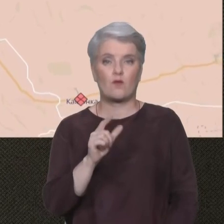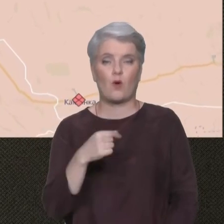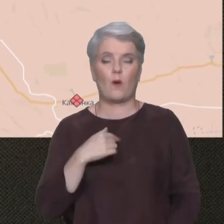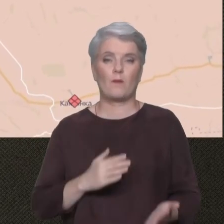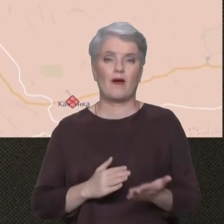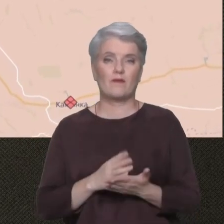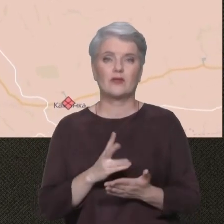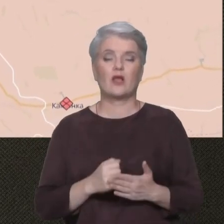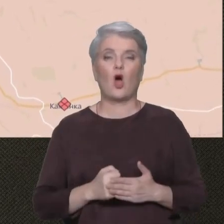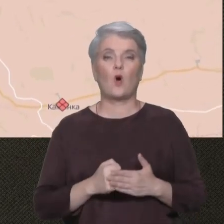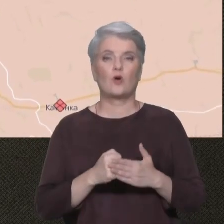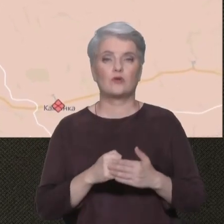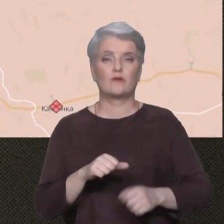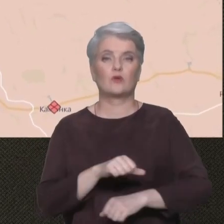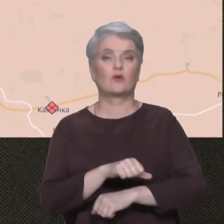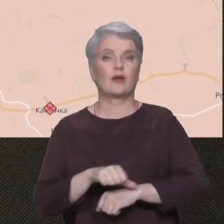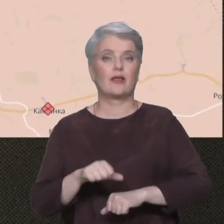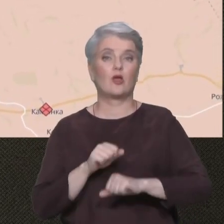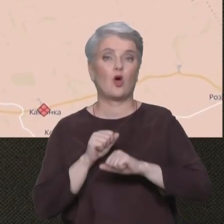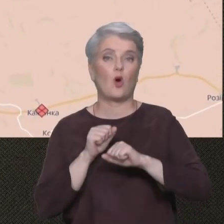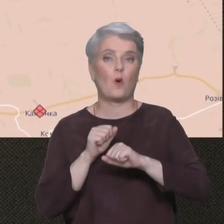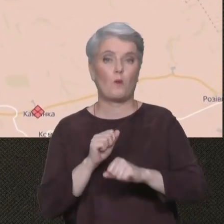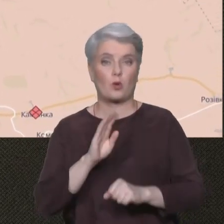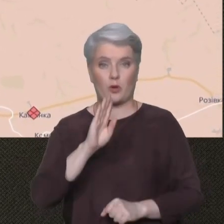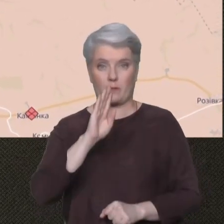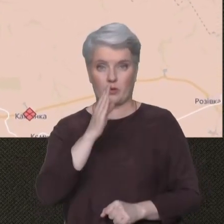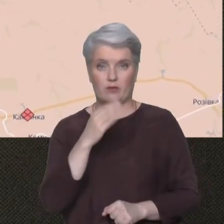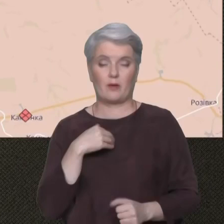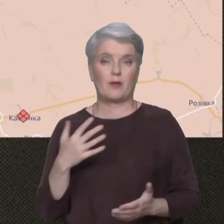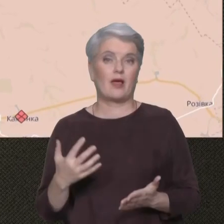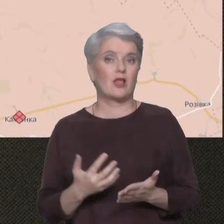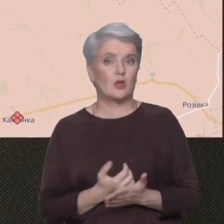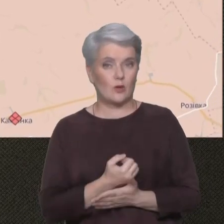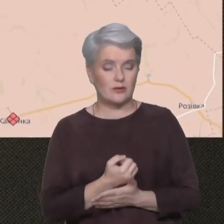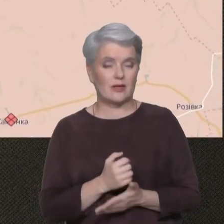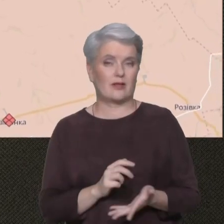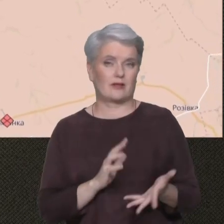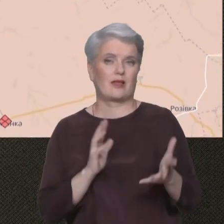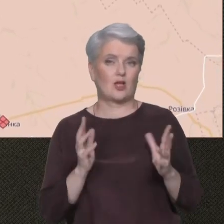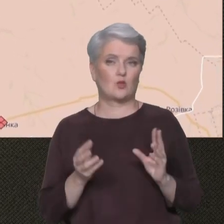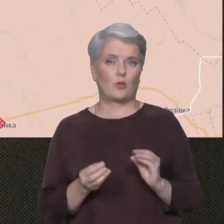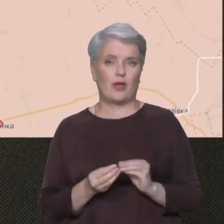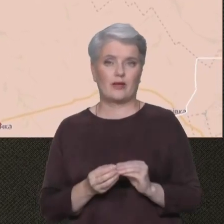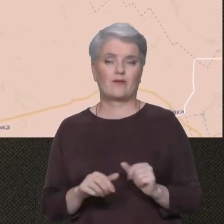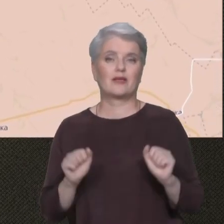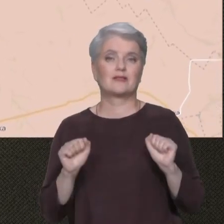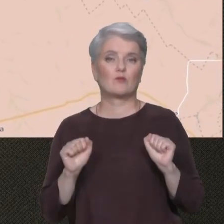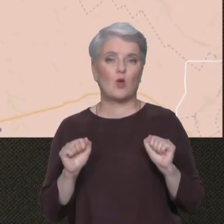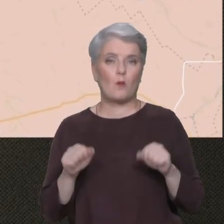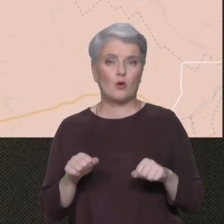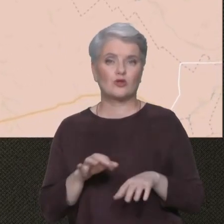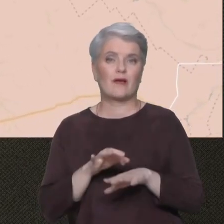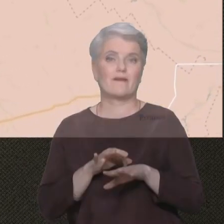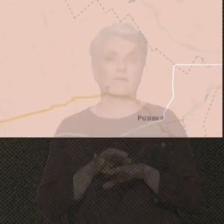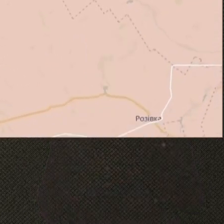лінію оборони противника, що говорить про те, що ми досягли певних результатів і спроможні вже вести роботу по